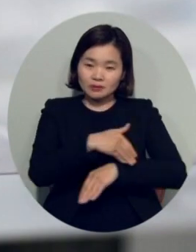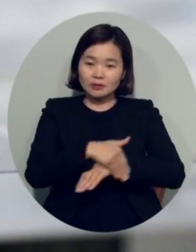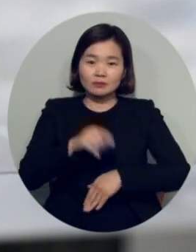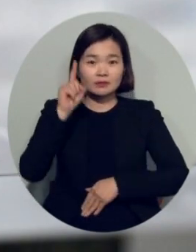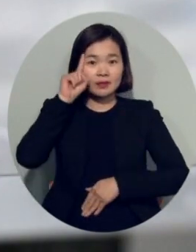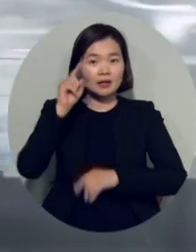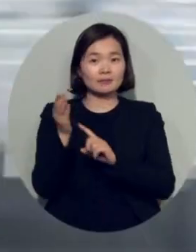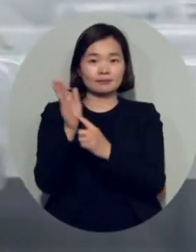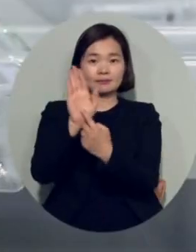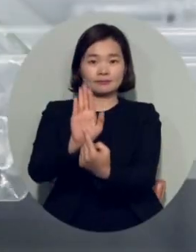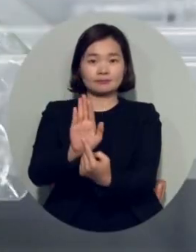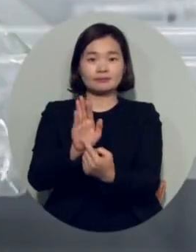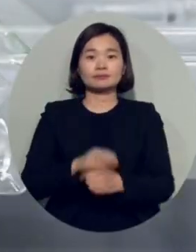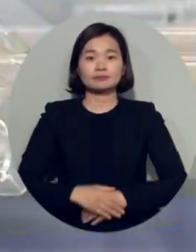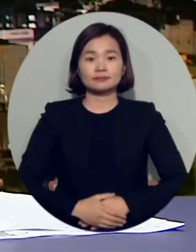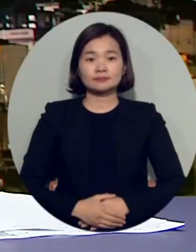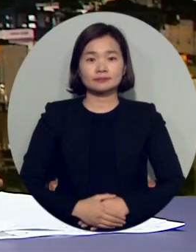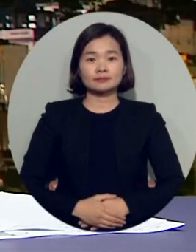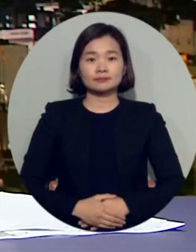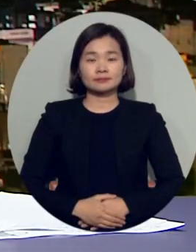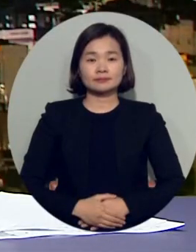내일 발표합니다.